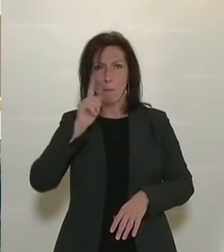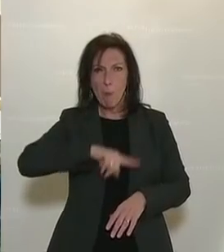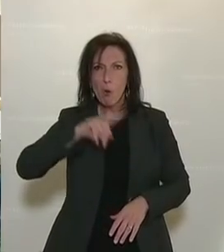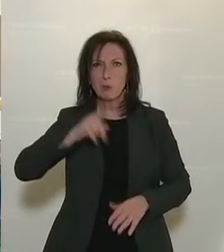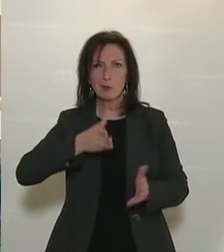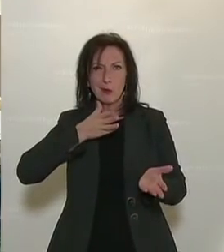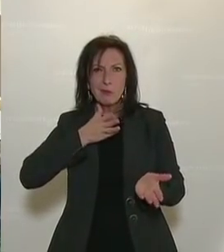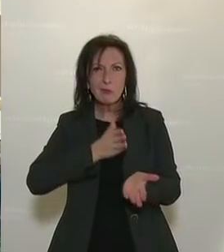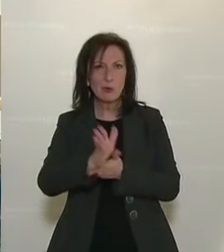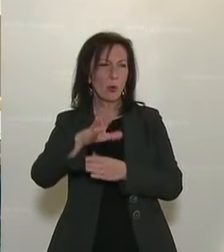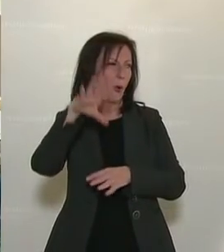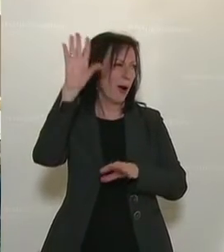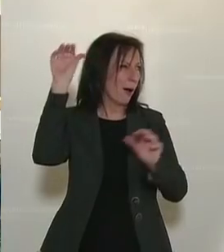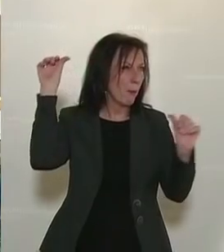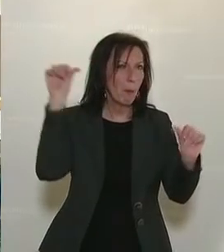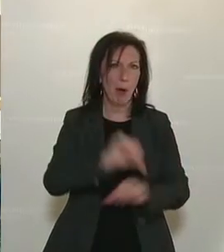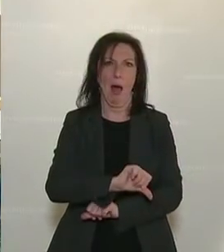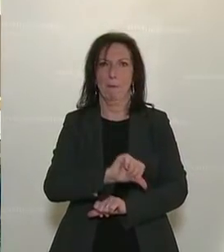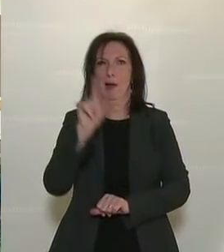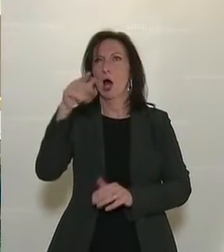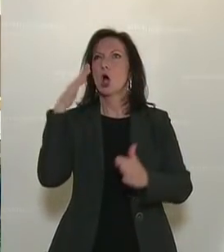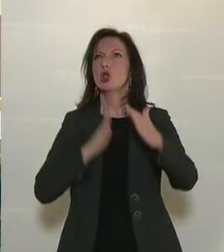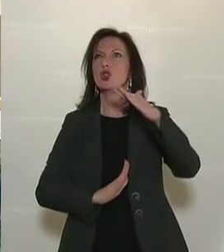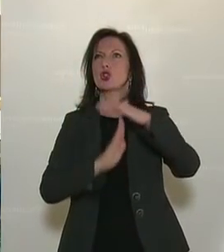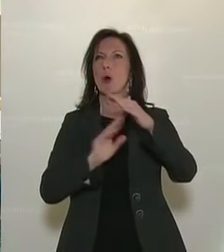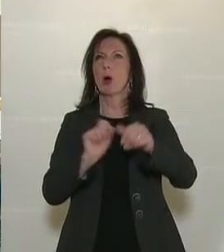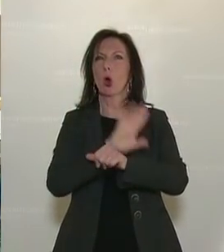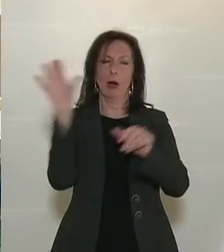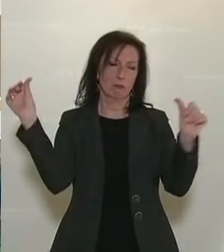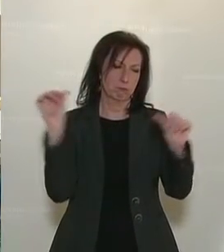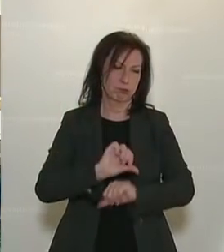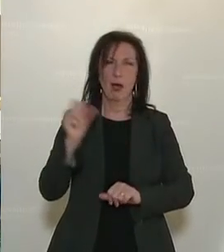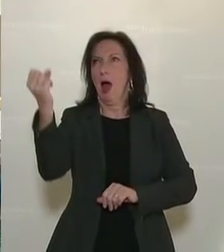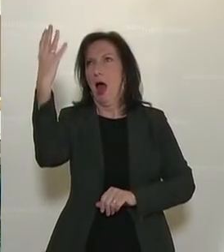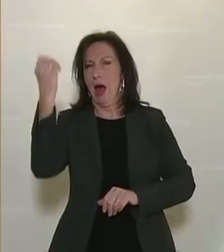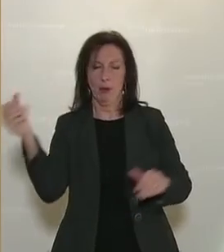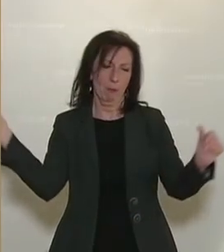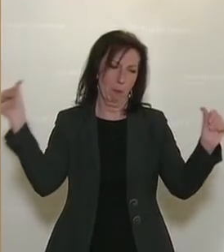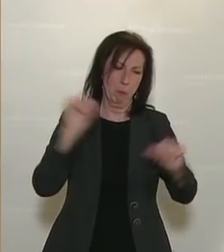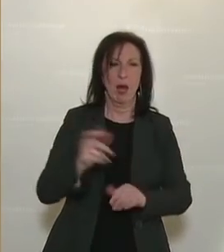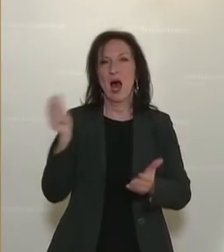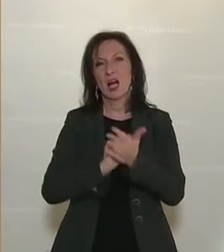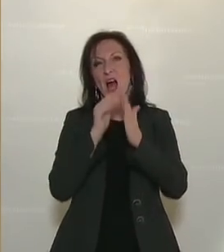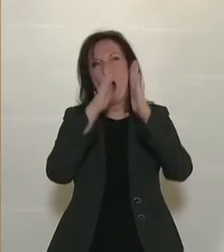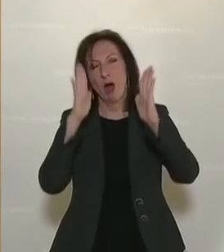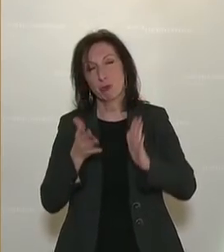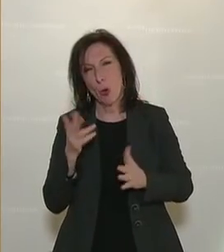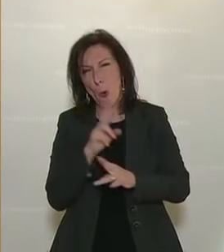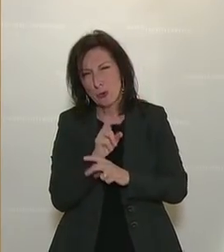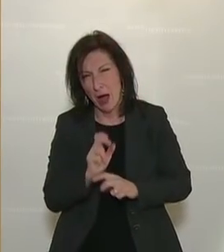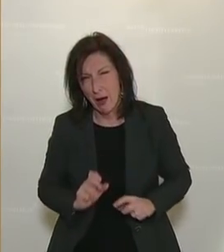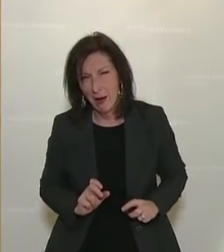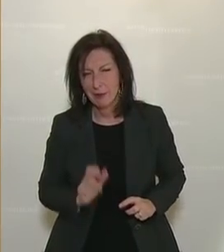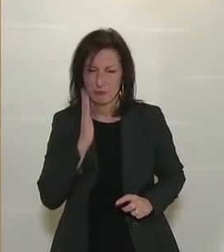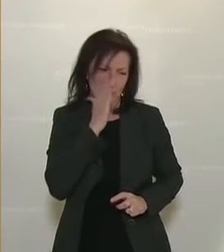Monaten. Die Stopp-Corona-App, ein Flop. Die Ampel, ein Flop. Das Kauf aus Österreich, eine Blamage, meine Damen und Herren.